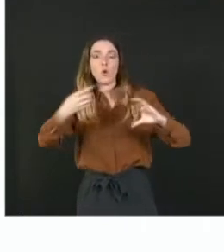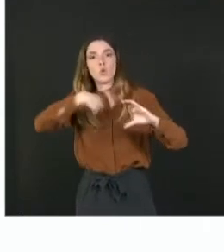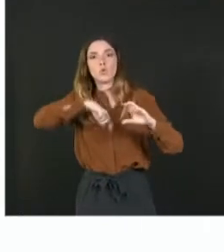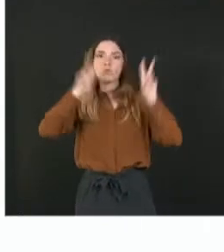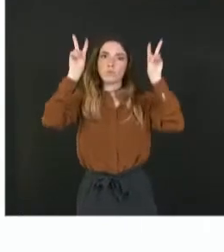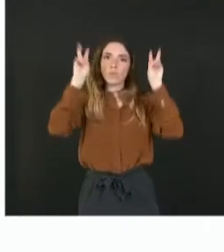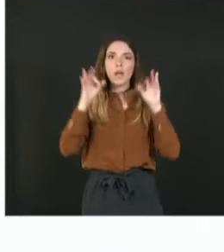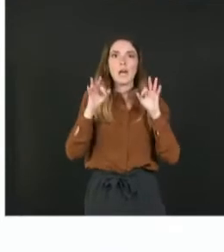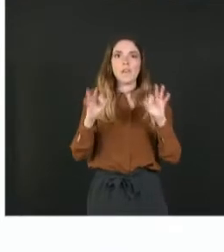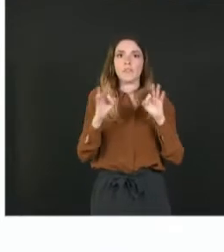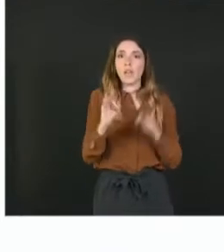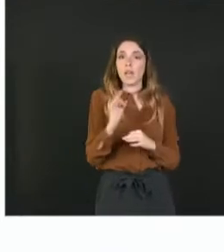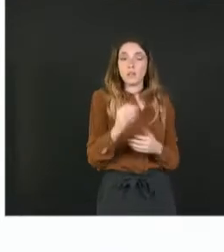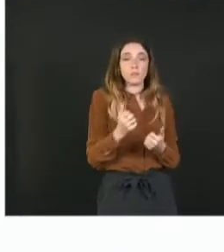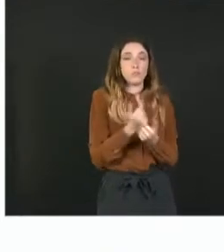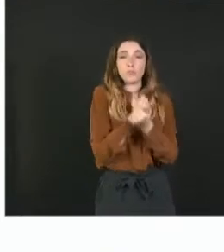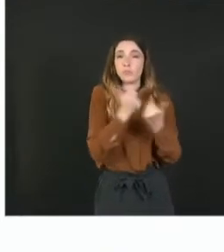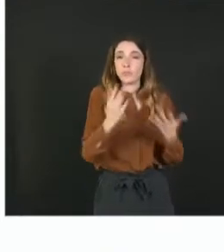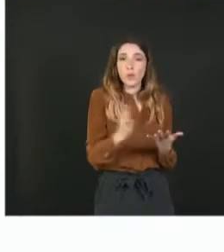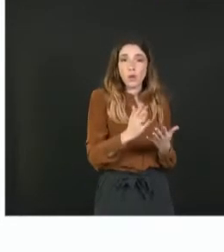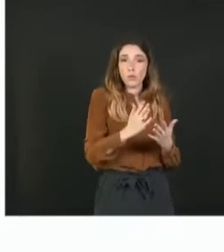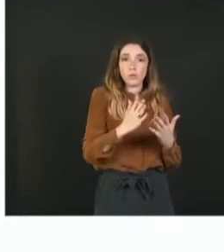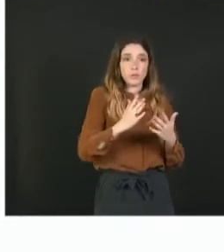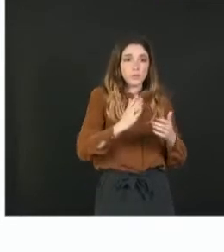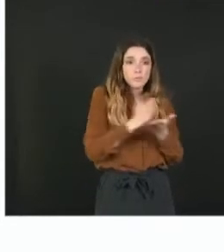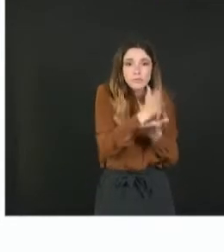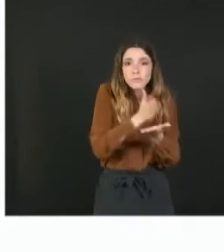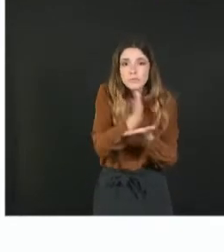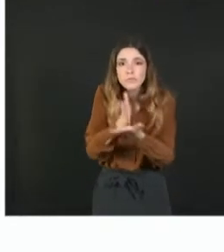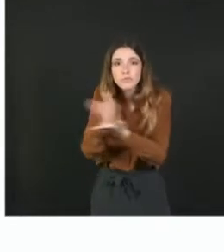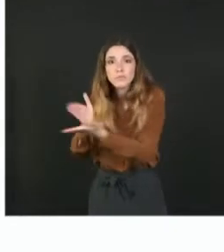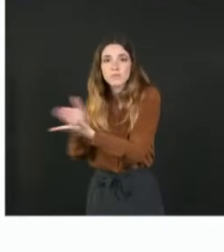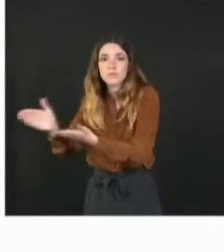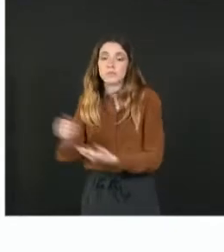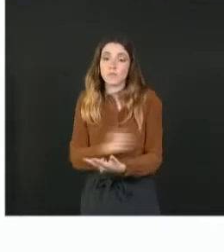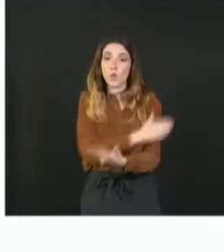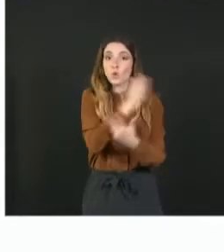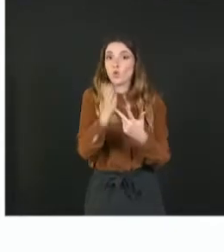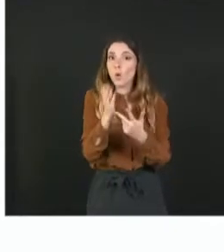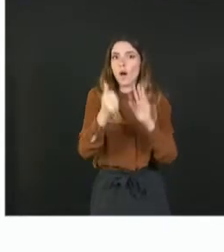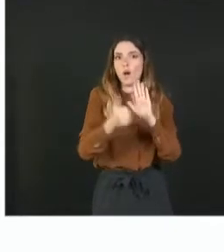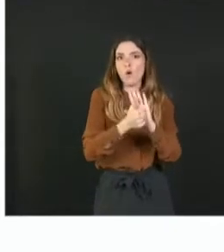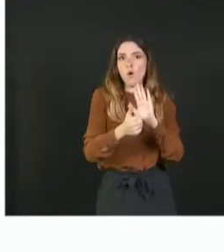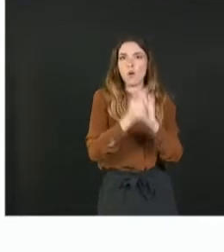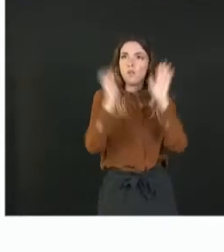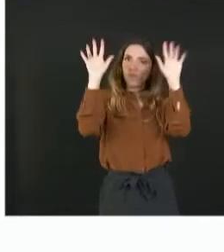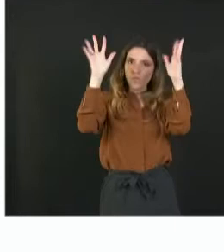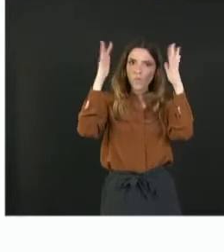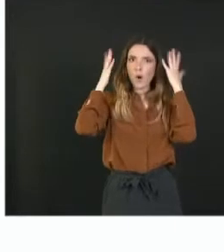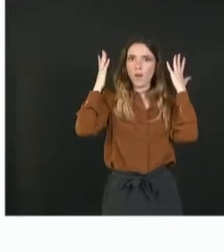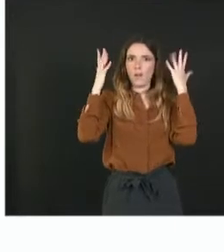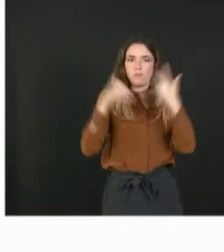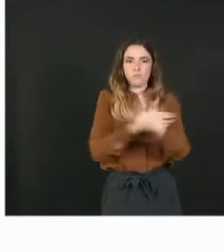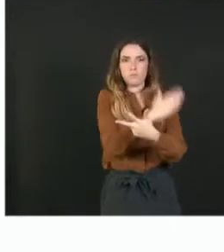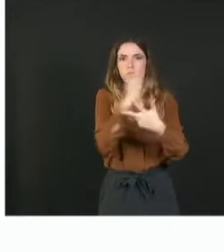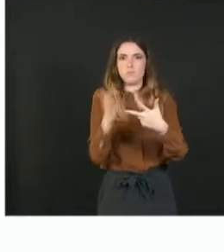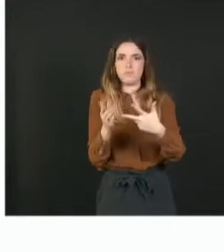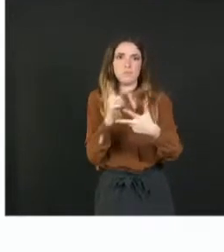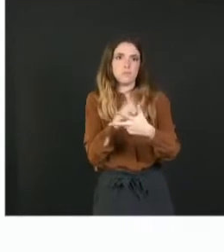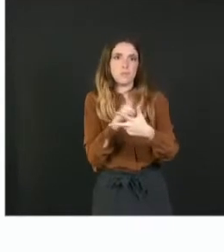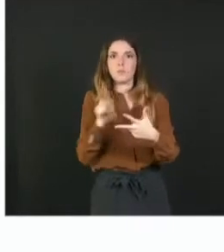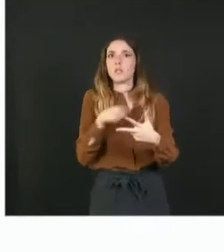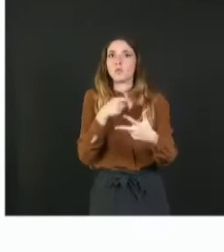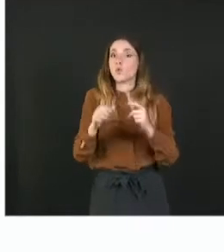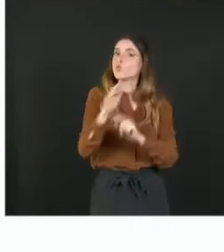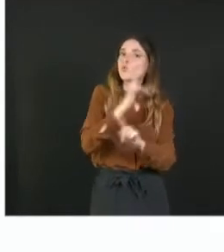multifonctionnalité. La multifonctionnalité c'est le fait de pouvoir avoir ces trois rôles que représente la forêt, donc